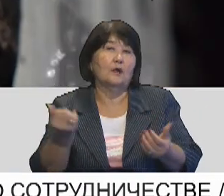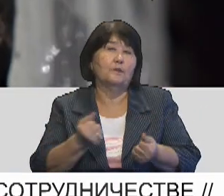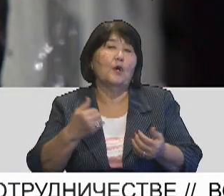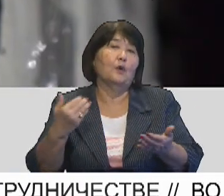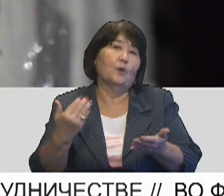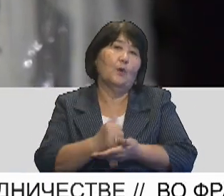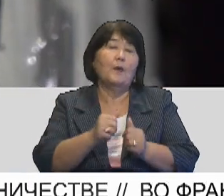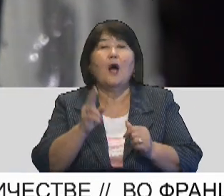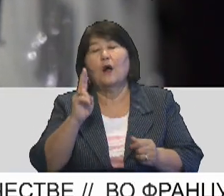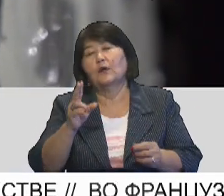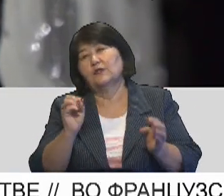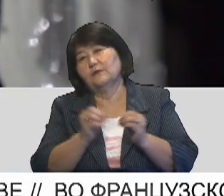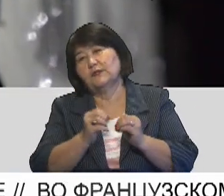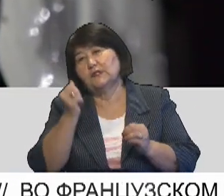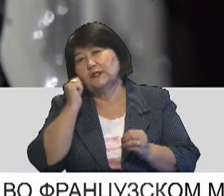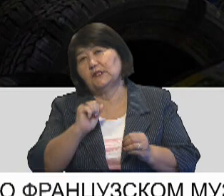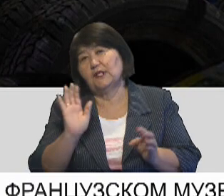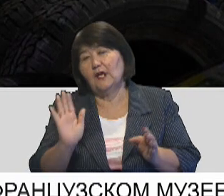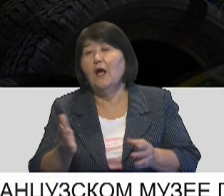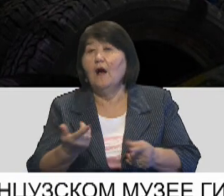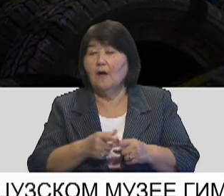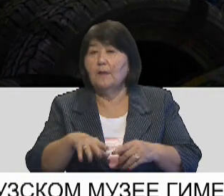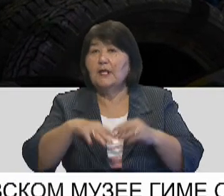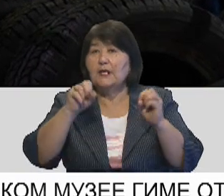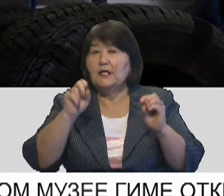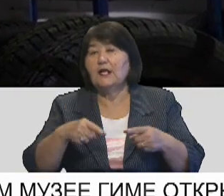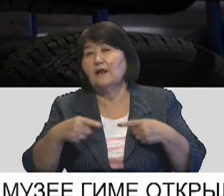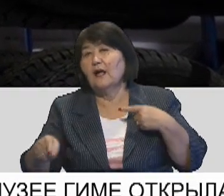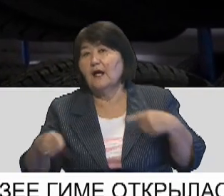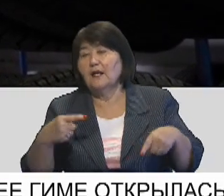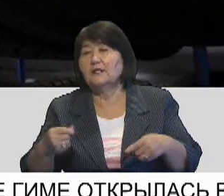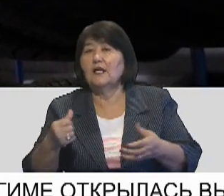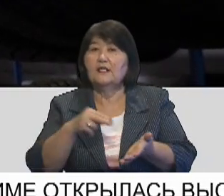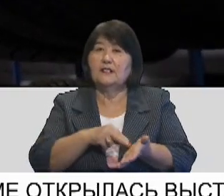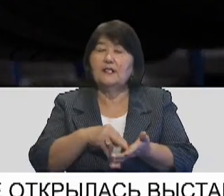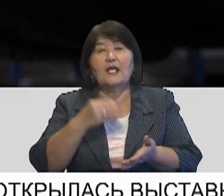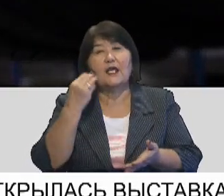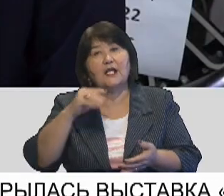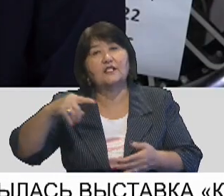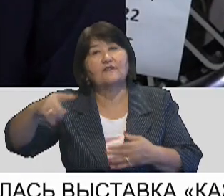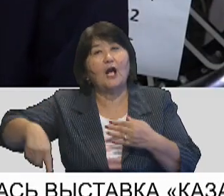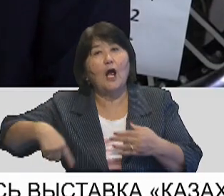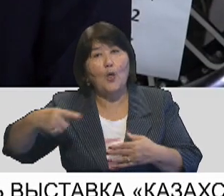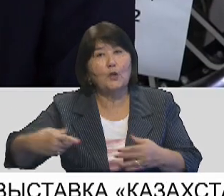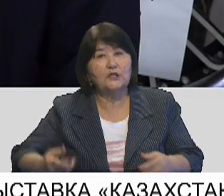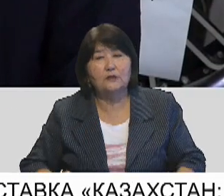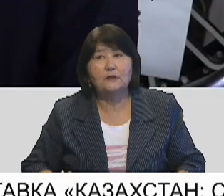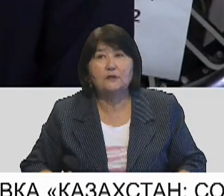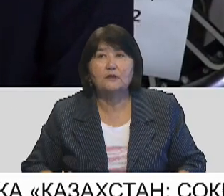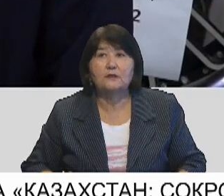новые. Кто-то предпочитает прошлогодние. По словам специалистов, различия в цене и качестве колес.